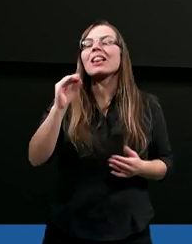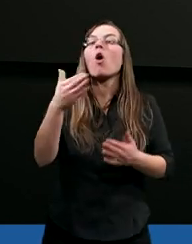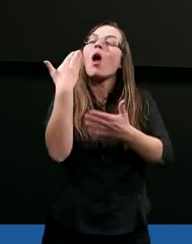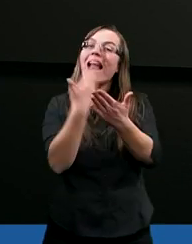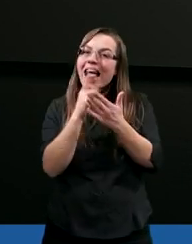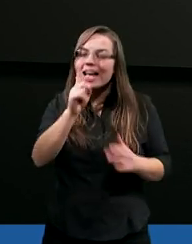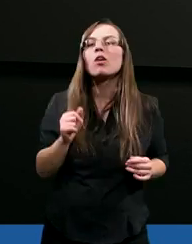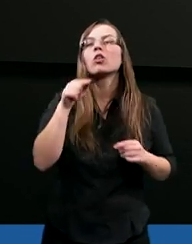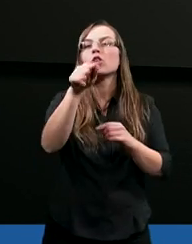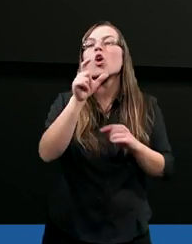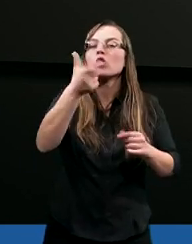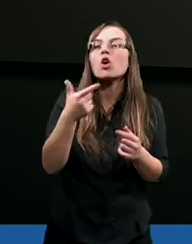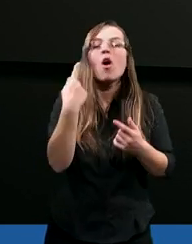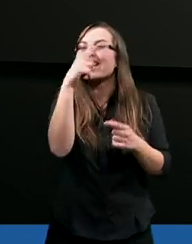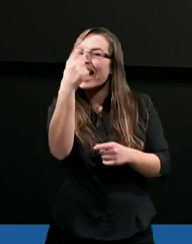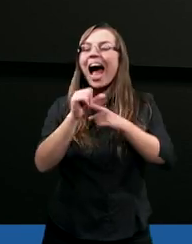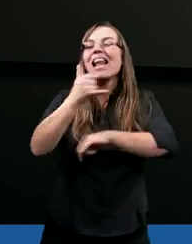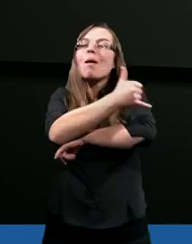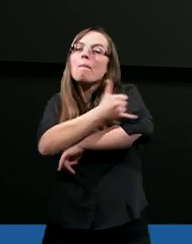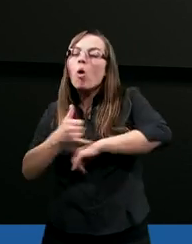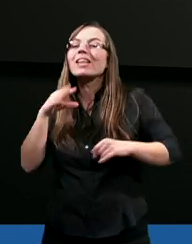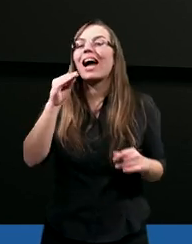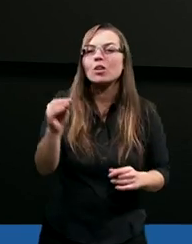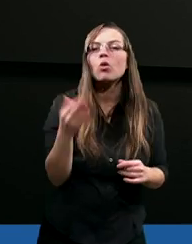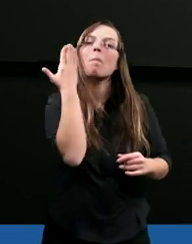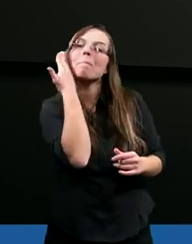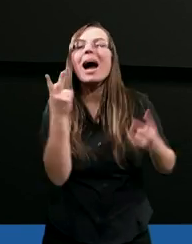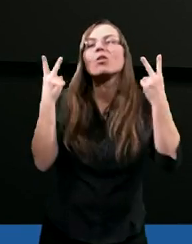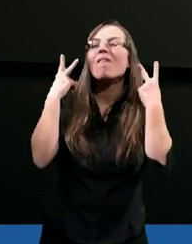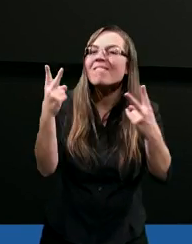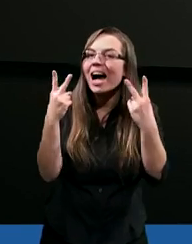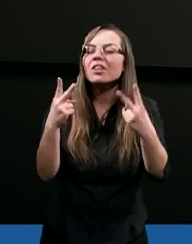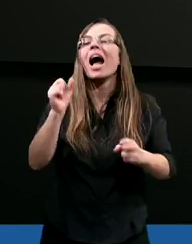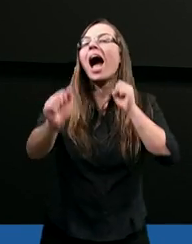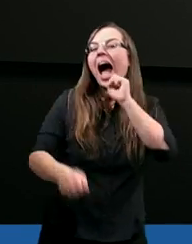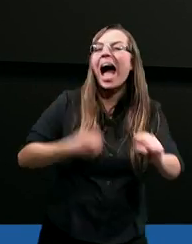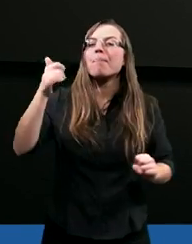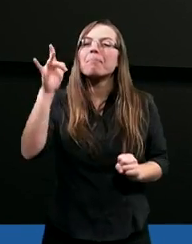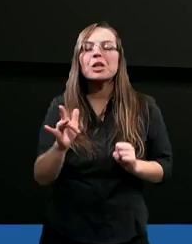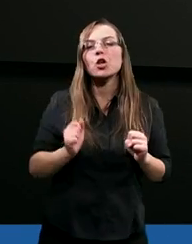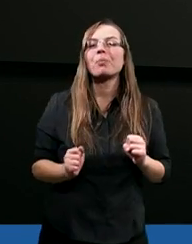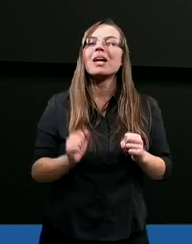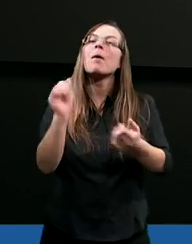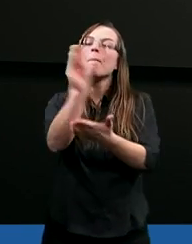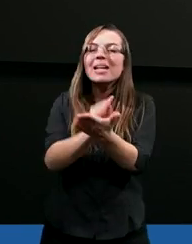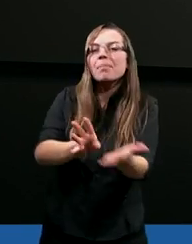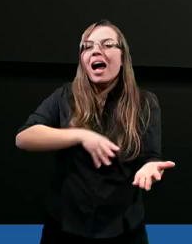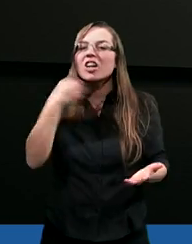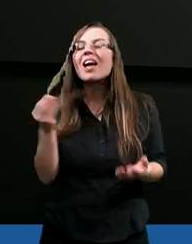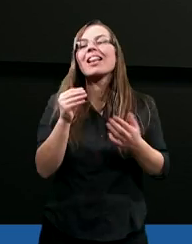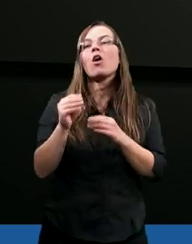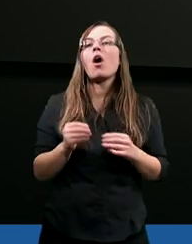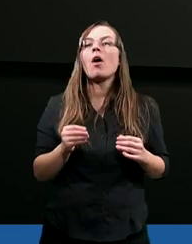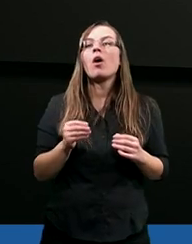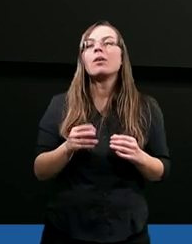to, co nieraz jest podkreślane, bardzo ważne, abyśmy Pisma Świętego